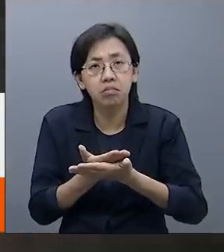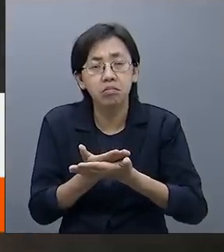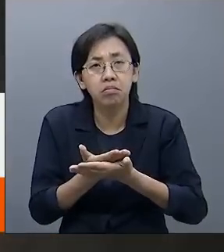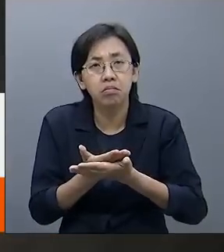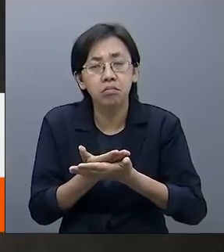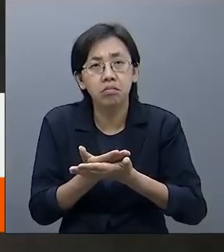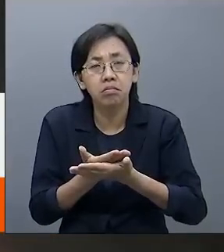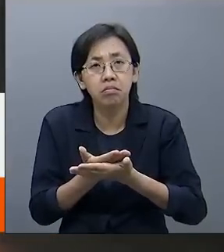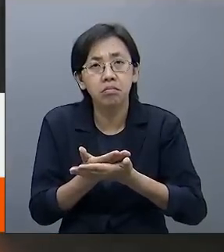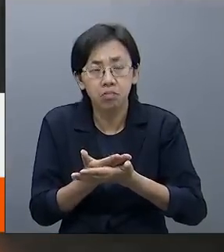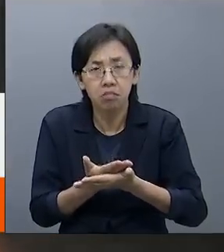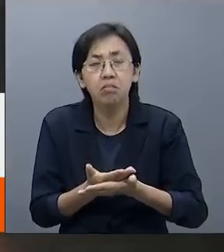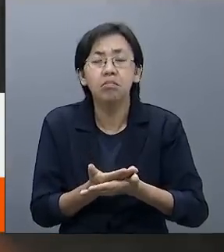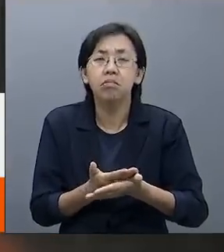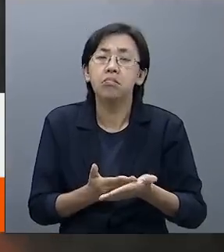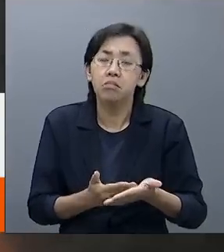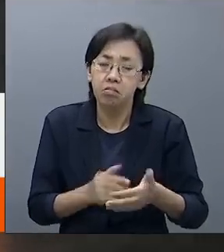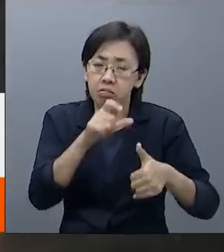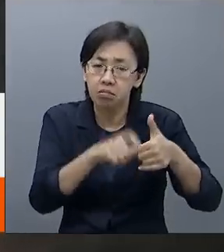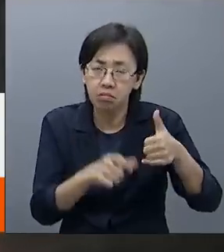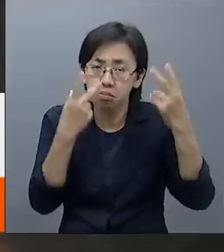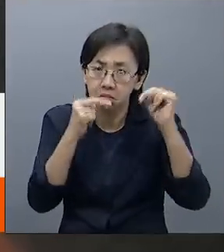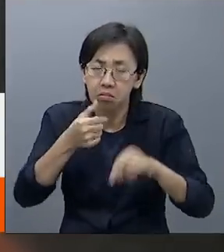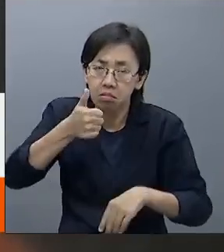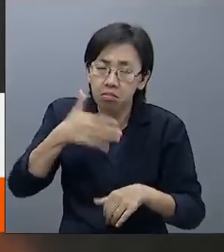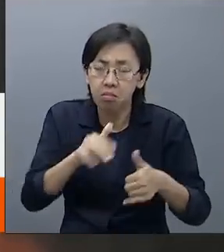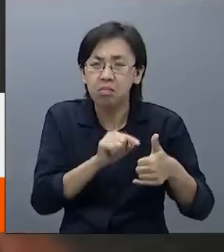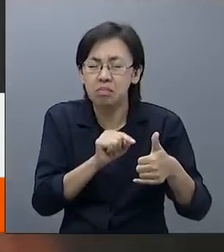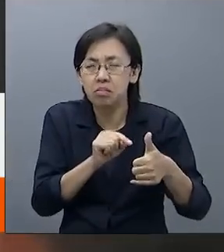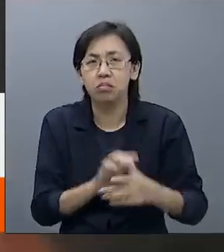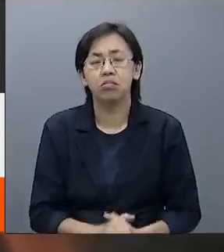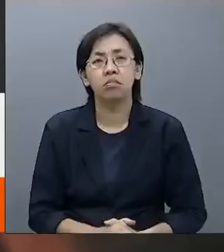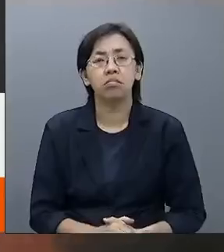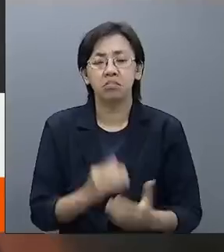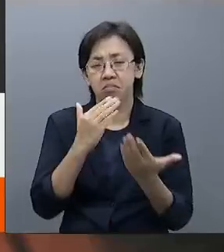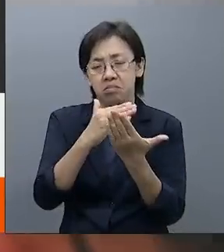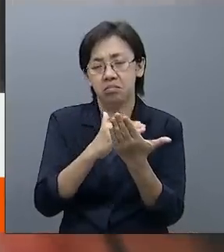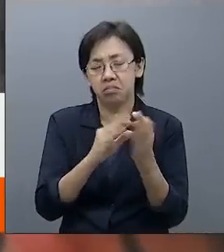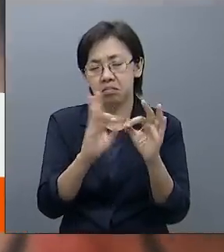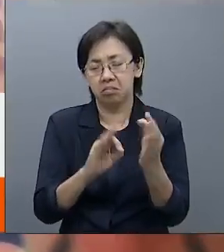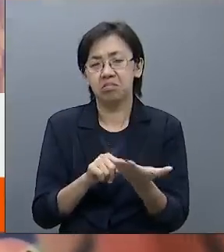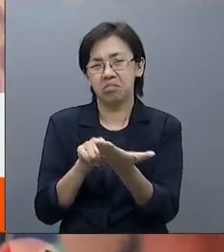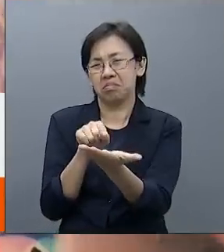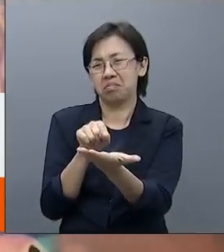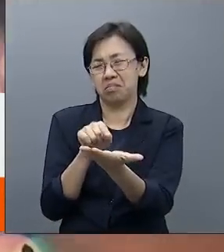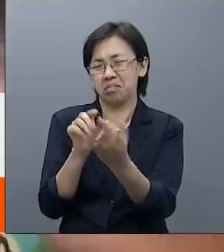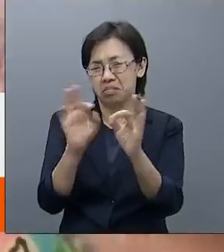ว่าที่นายกแล้วแต่ อยู่ที่ตัวคำร้องที่ยื่นไป ใ